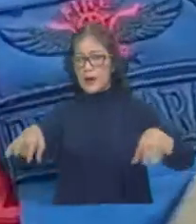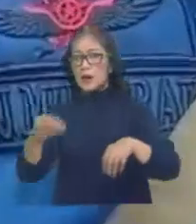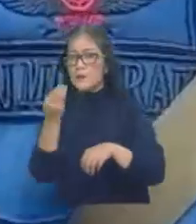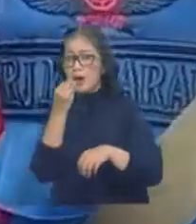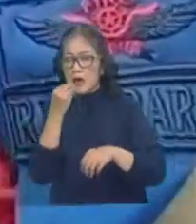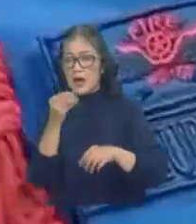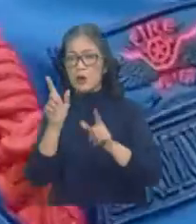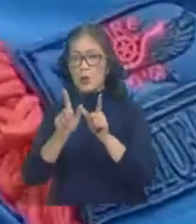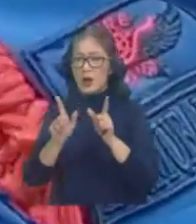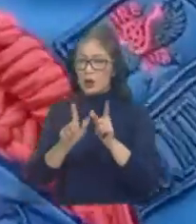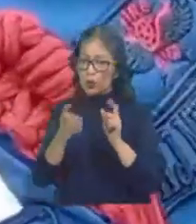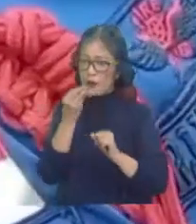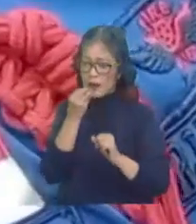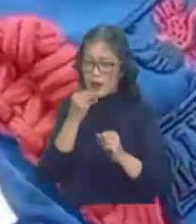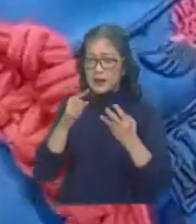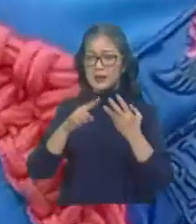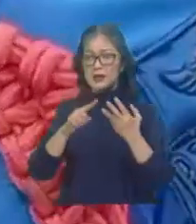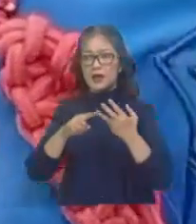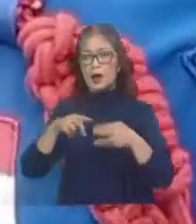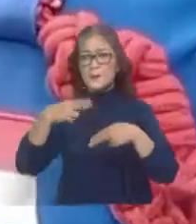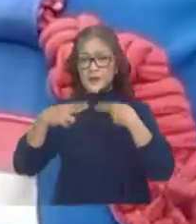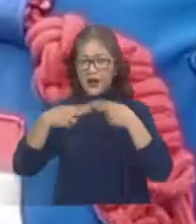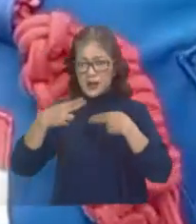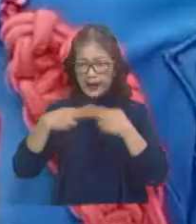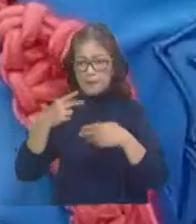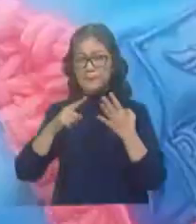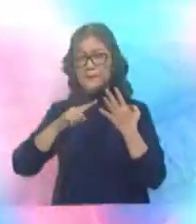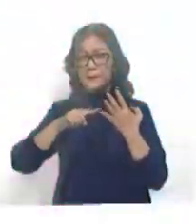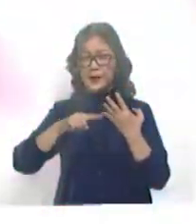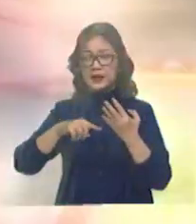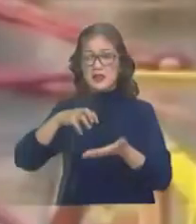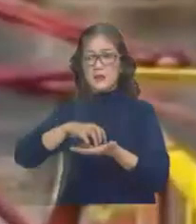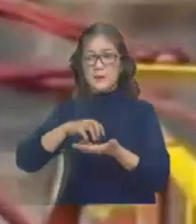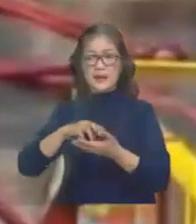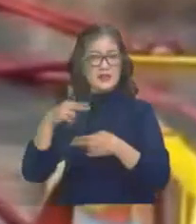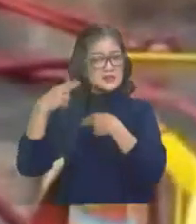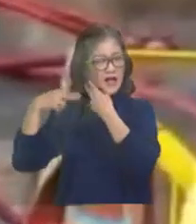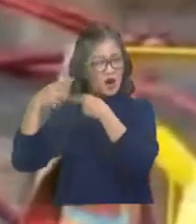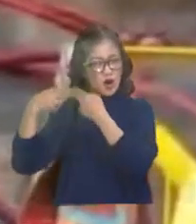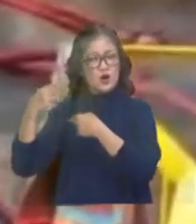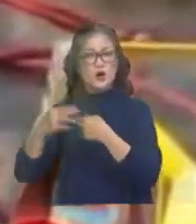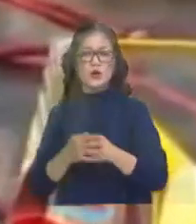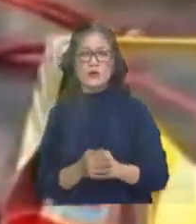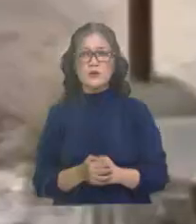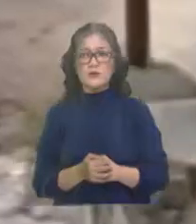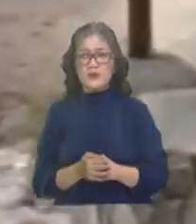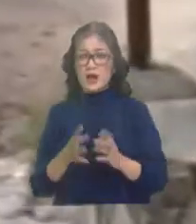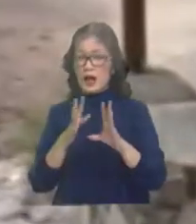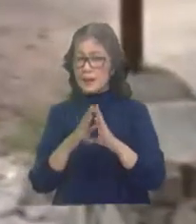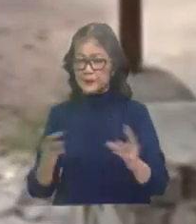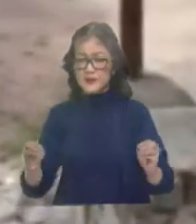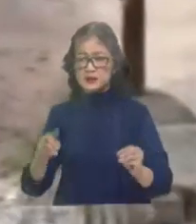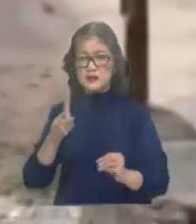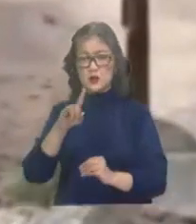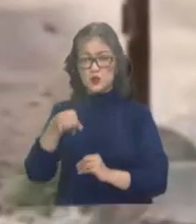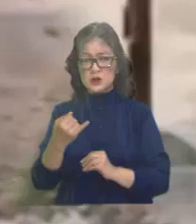warung warteg sama mie ayam, kemudian salon di belakang. Kebakaran berhasil dibadamkan 1 jam kemudian setelah